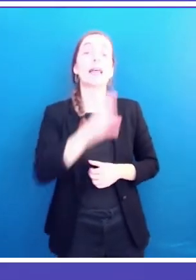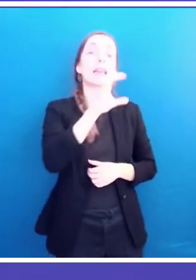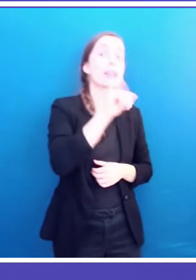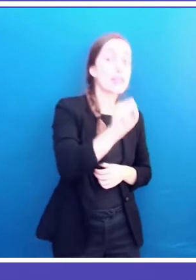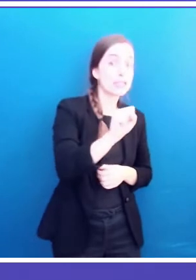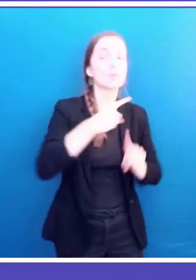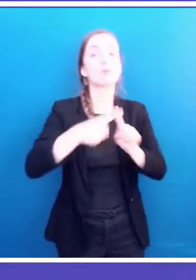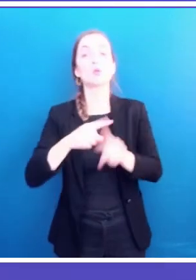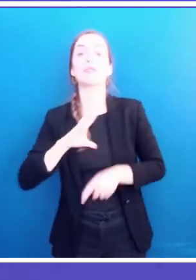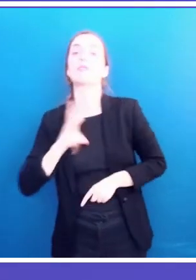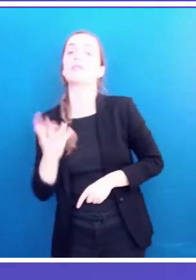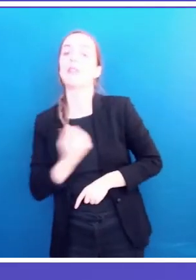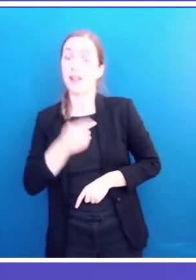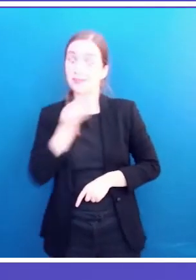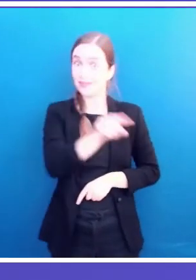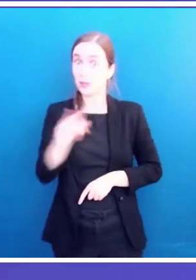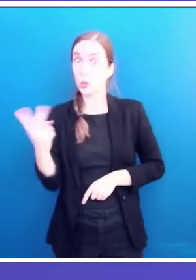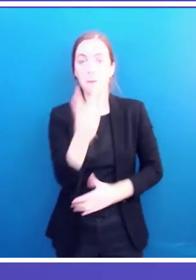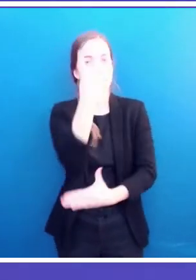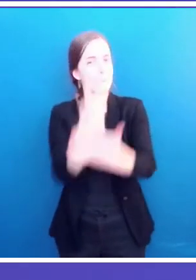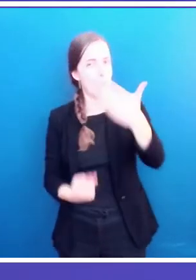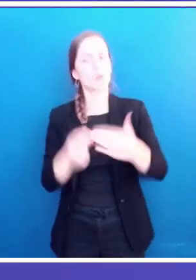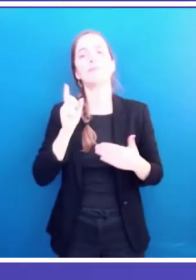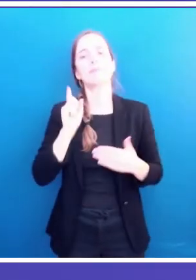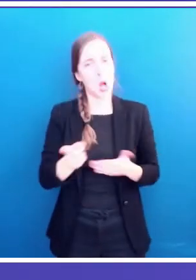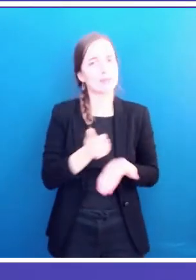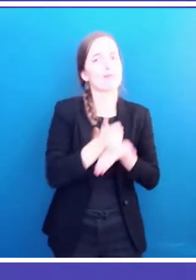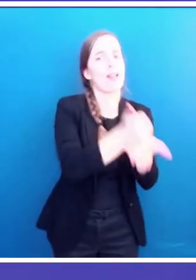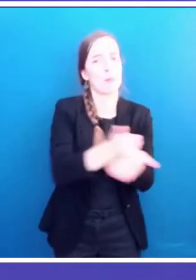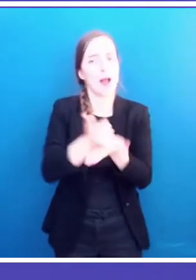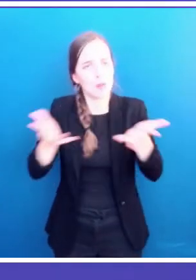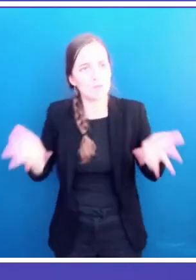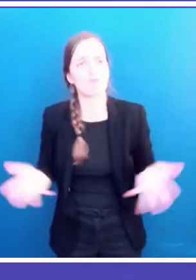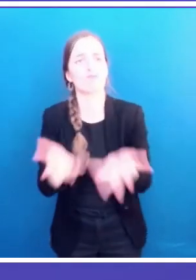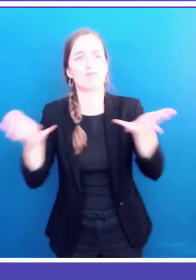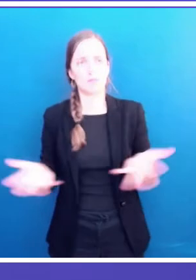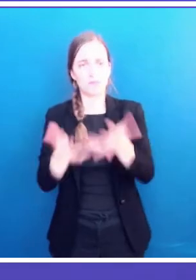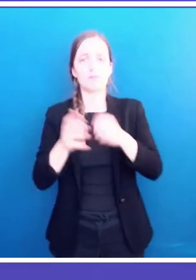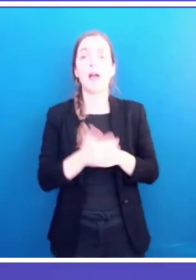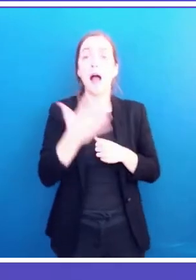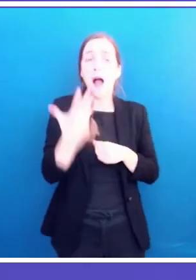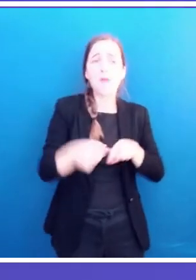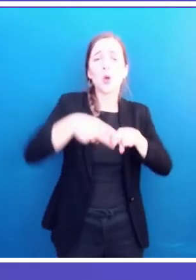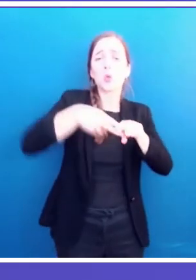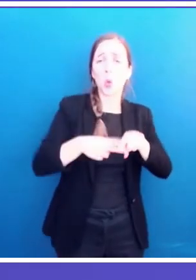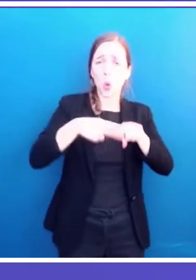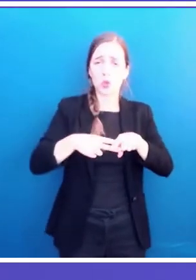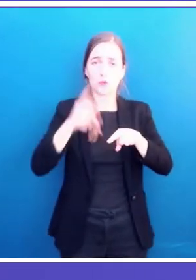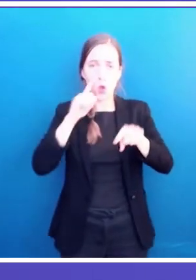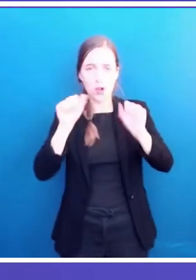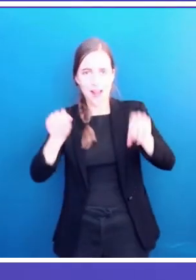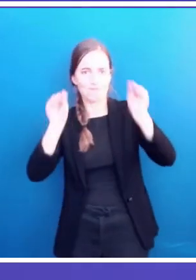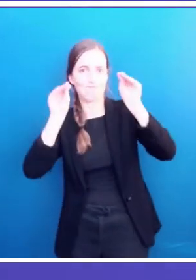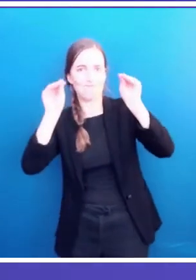عام، مع تركيز على الوظائف وعلى ورش عمل تركز بشكل أساسي على العاملين في قطاع